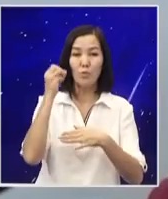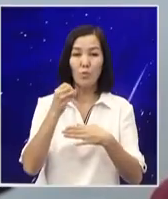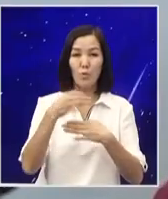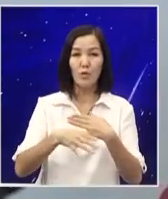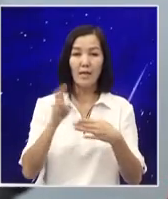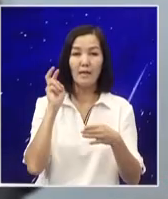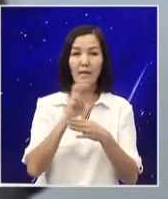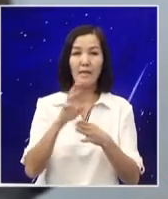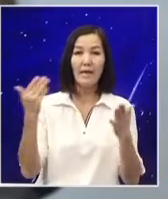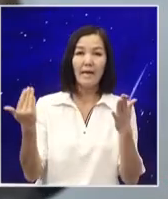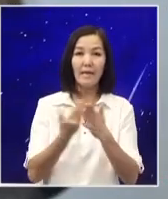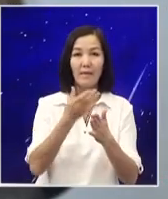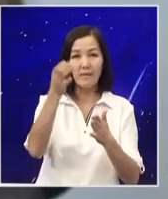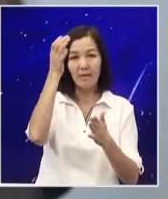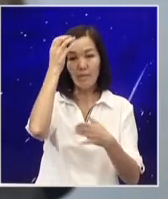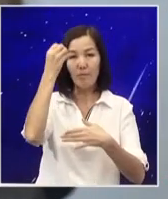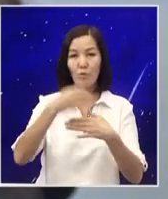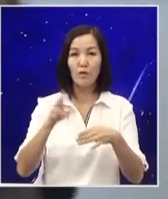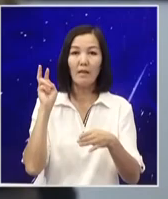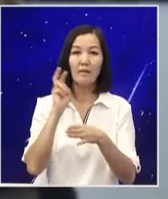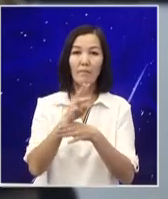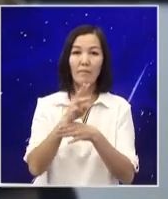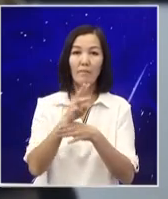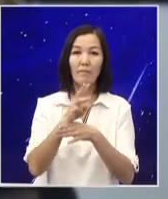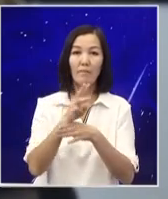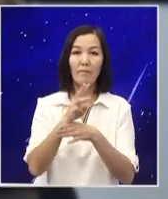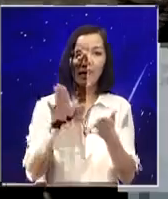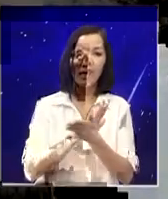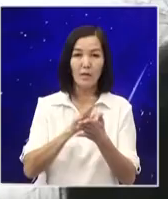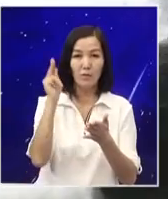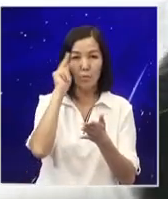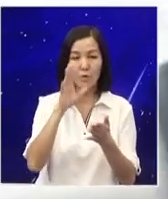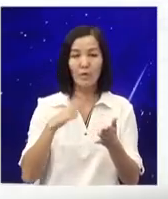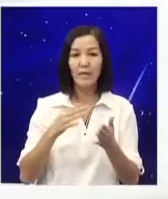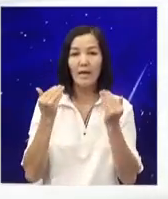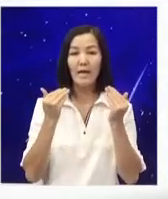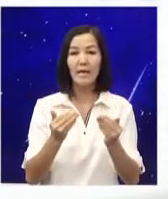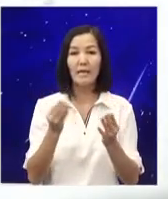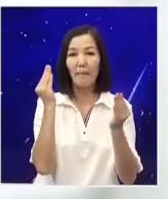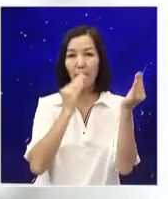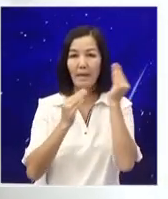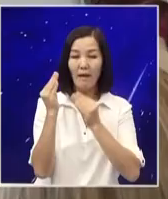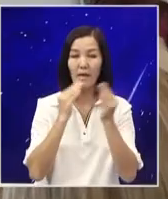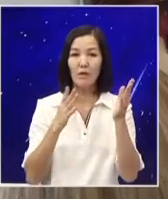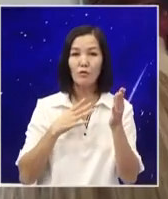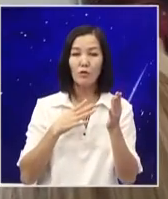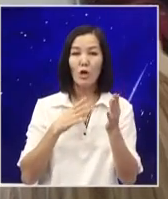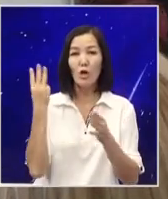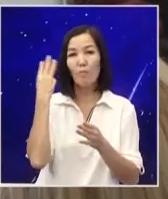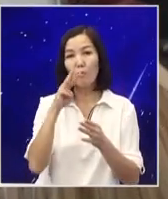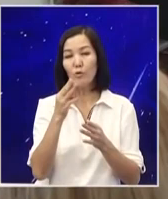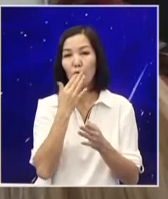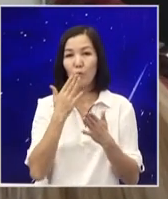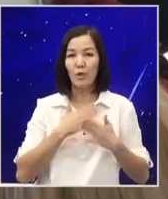мен инновациялық білім беру орталығына келіп 3 айлық тегін мамандығы бетерлеуші, сұлулықты жаны сүйетін